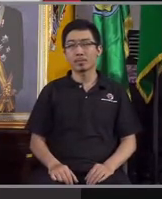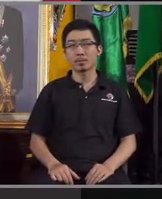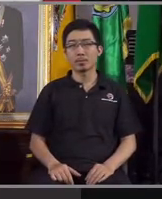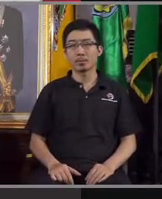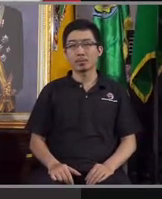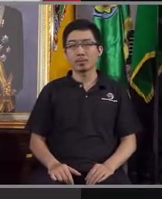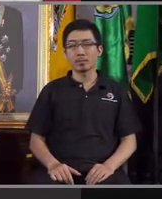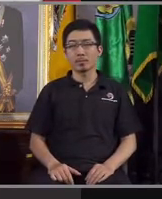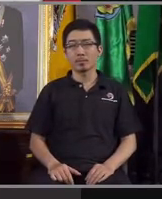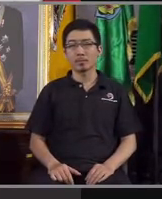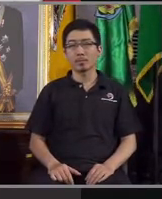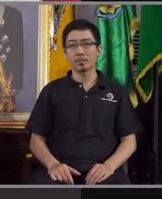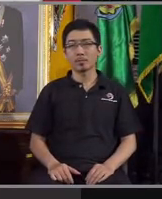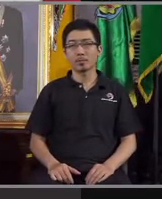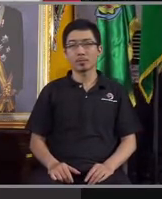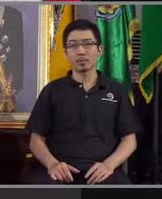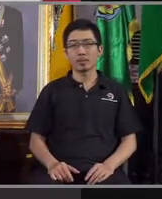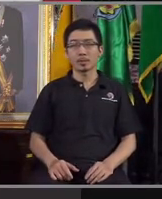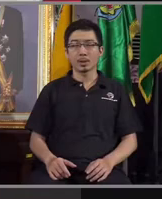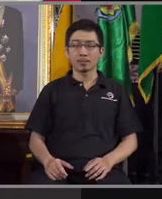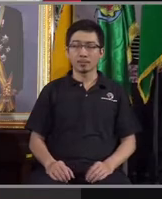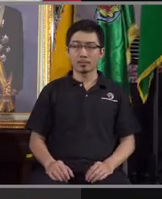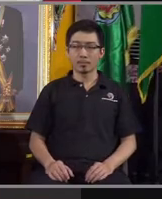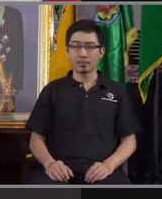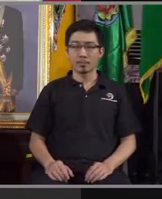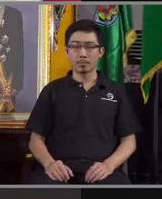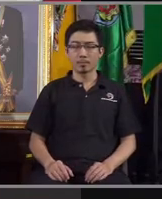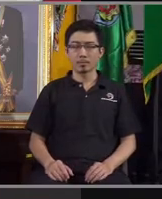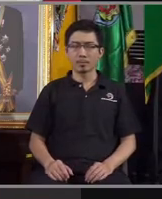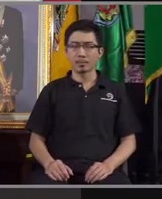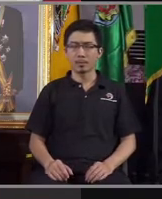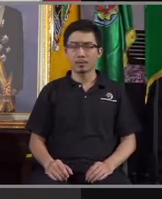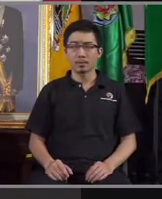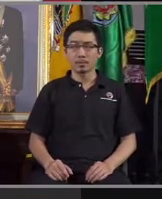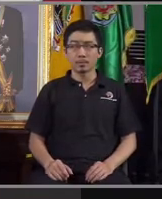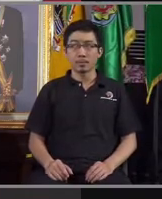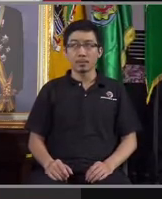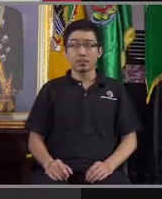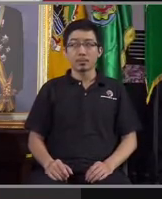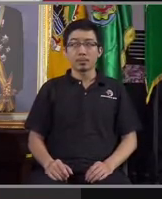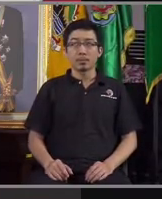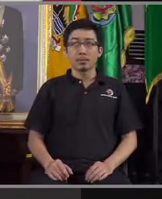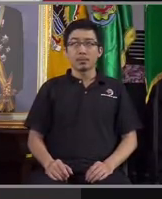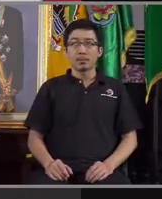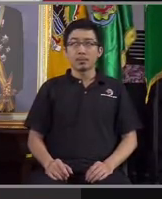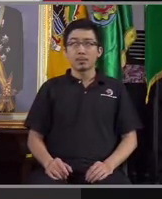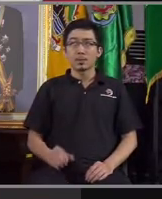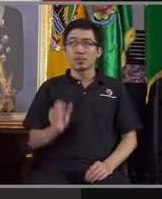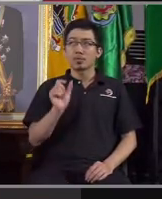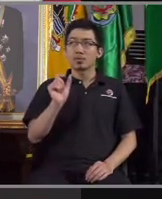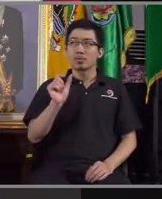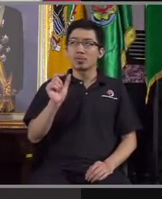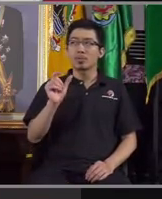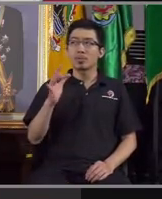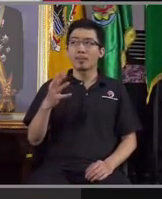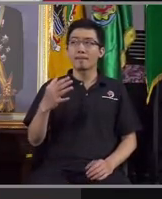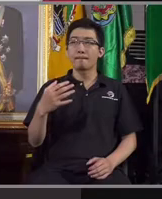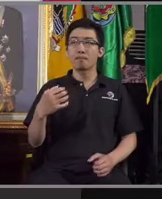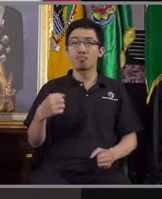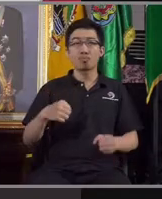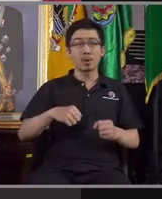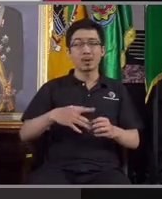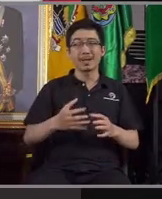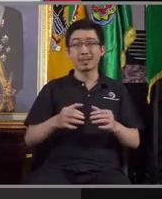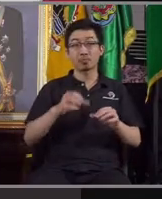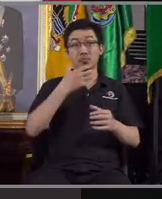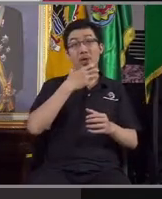kita sedang mengembangkan untuk lalat hitam. Lalat hitam untuk menghancurkan